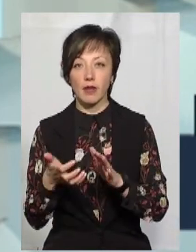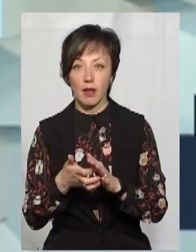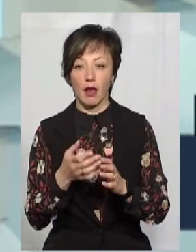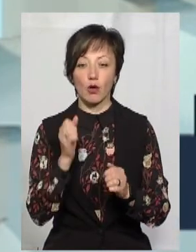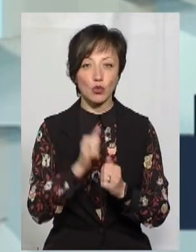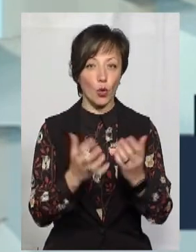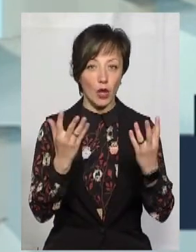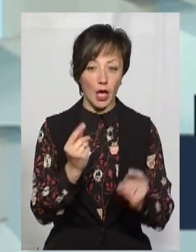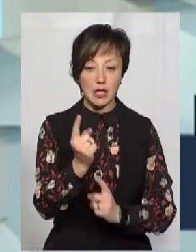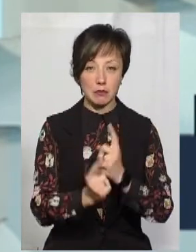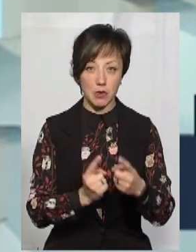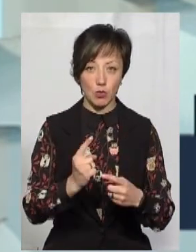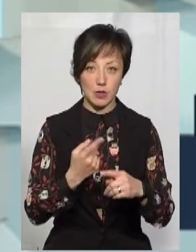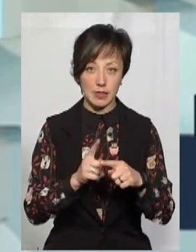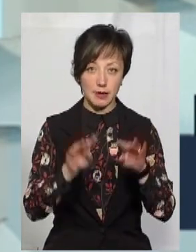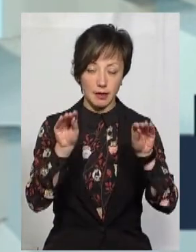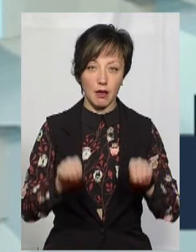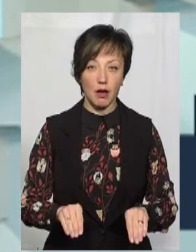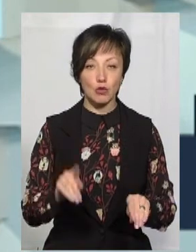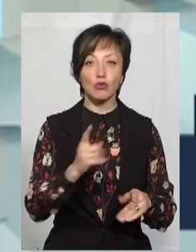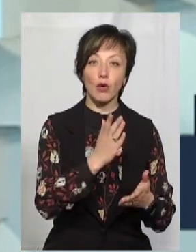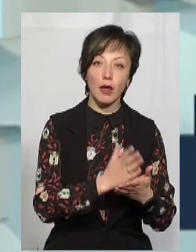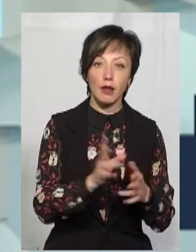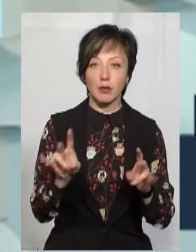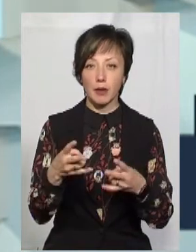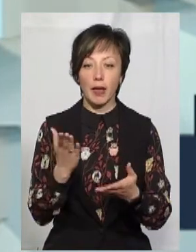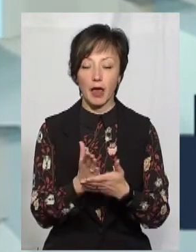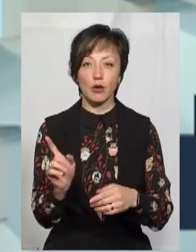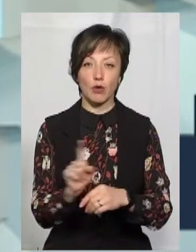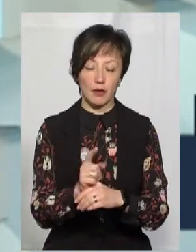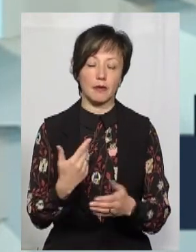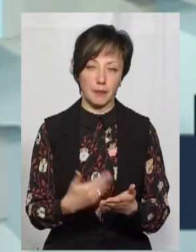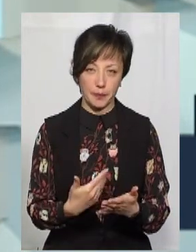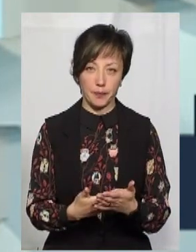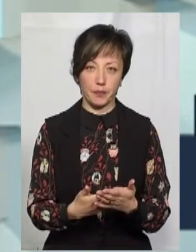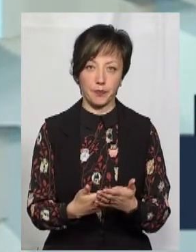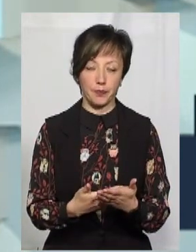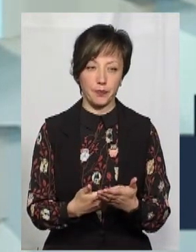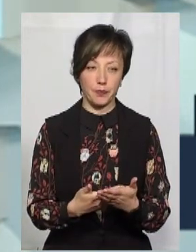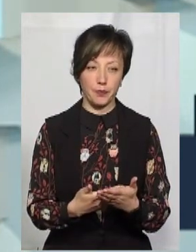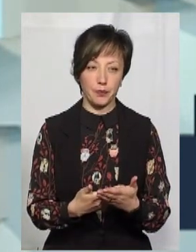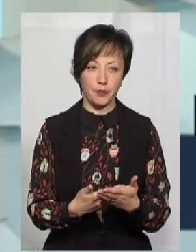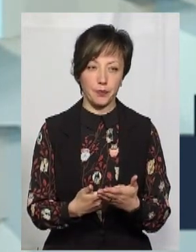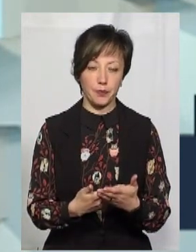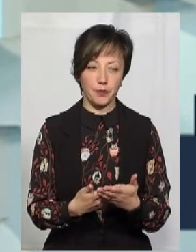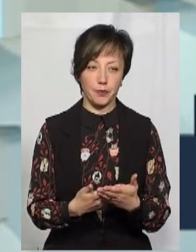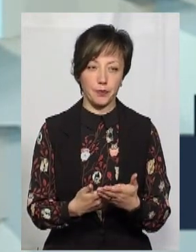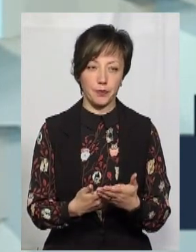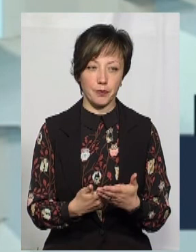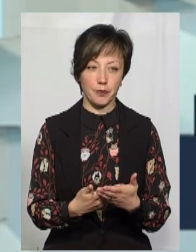Просто щоб зрозуміти, що є потрібно, чого не потрібно, є певні нормативи. Ну, наприклад, якщо ми беремо